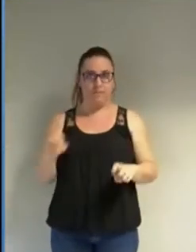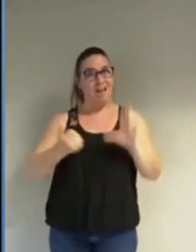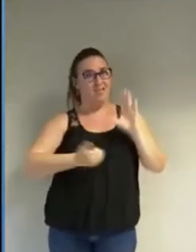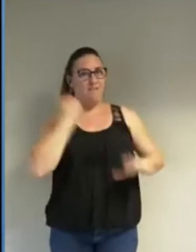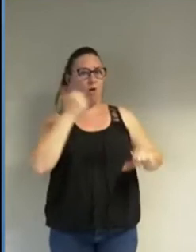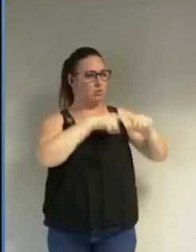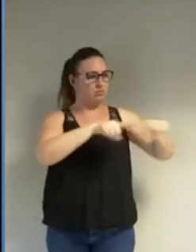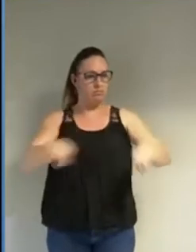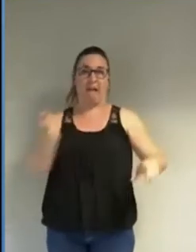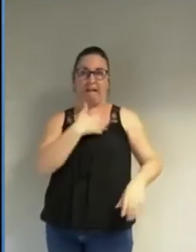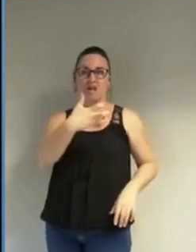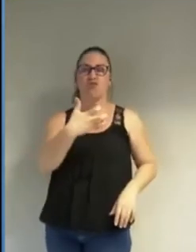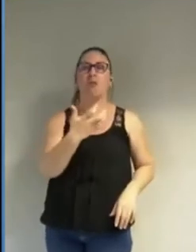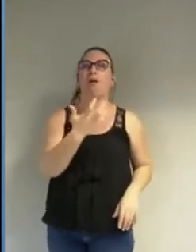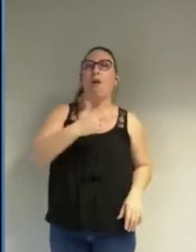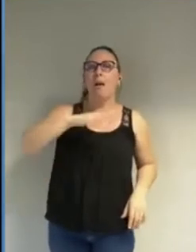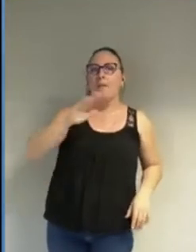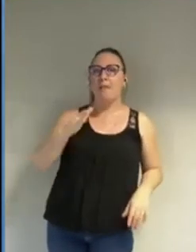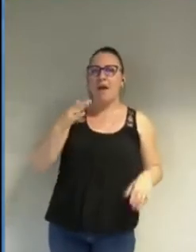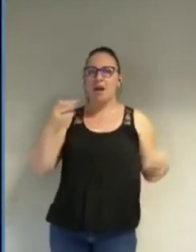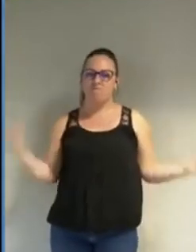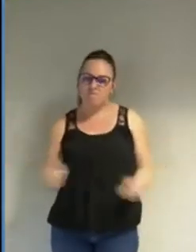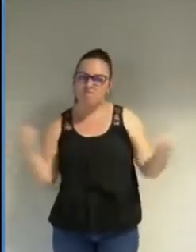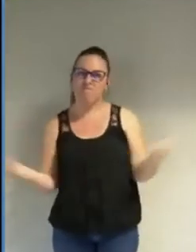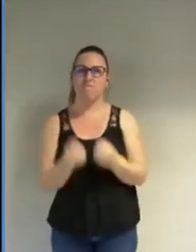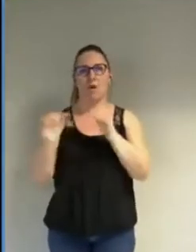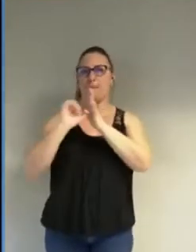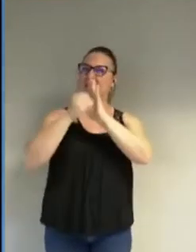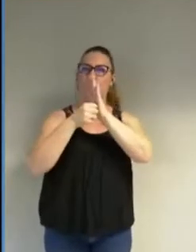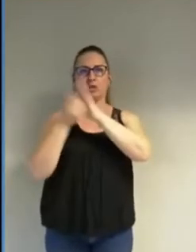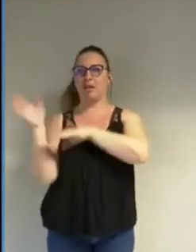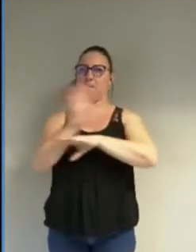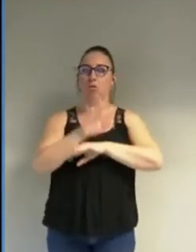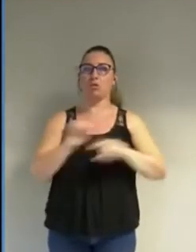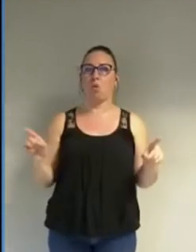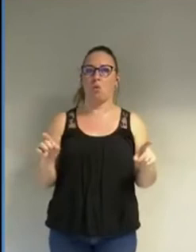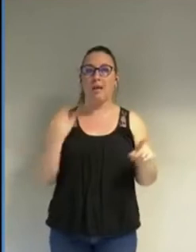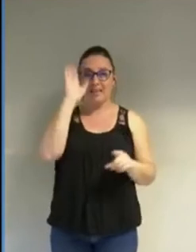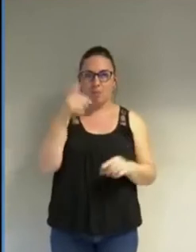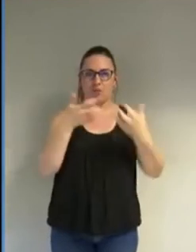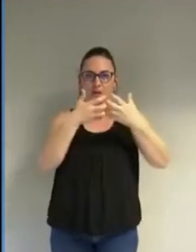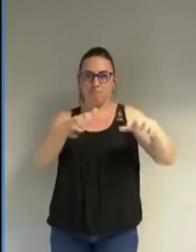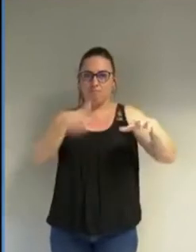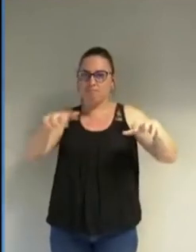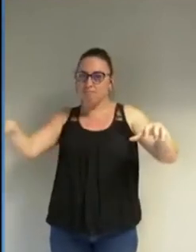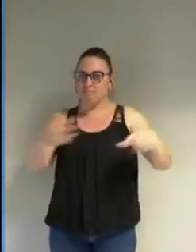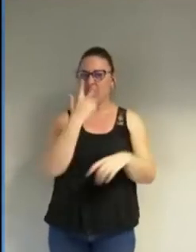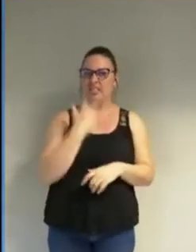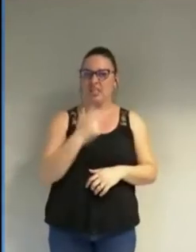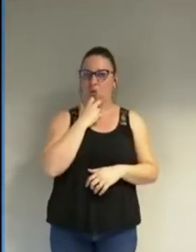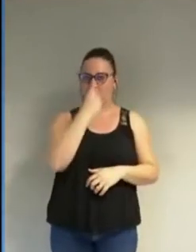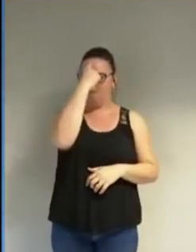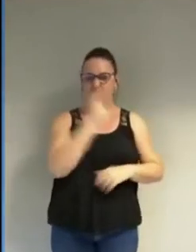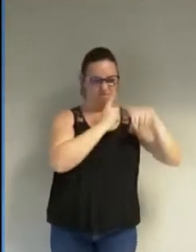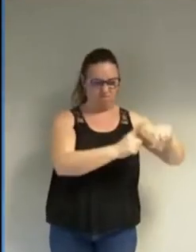mais qu'elle ne devait pas être cultivée comme identité première ce qui mène à diviser et classer les citoyens selon leur